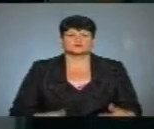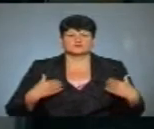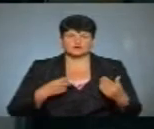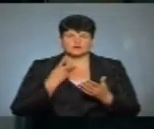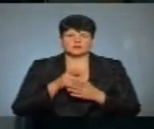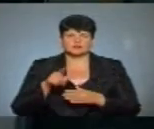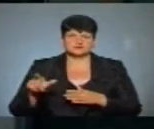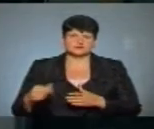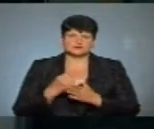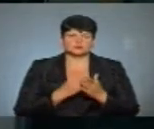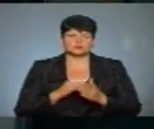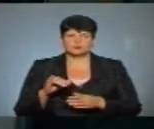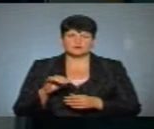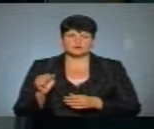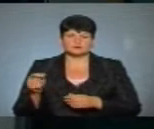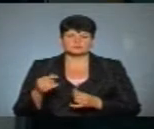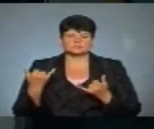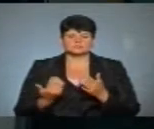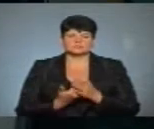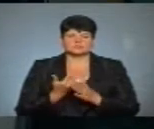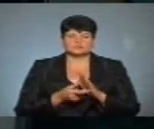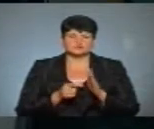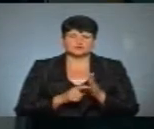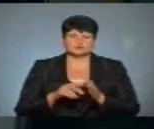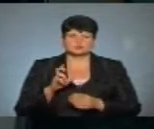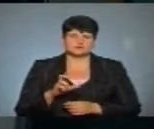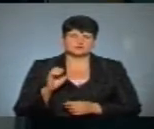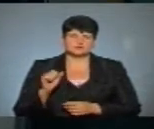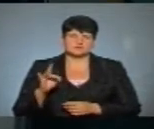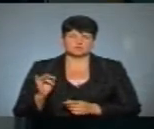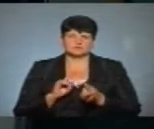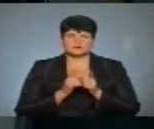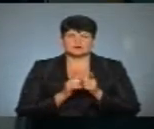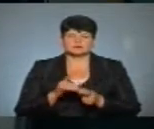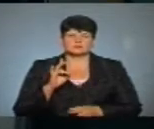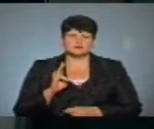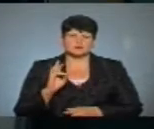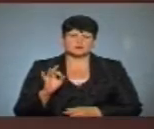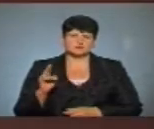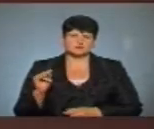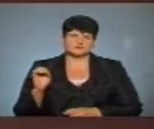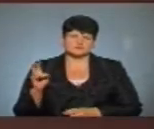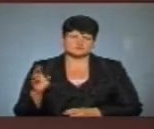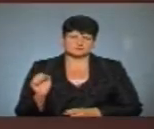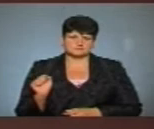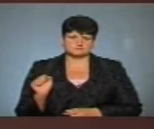глядачів телеканалу ЮА Тернопіль. В ефірі новини у студії Богдана Сарабун, сурдопереклад Надія Коцовська.